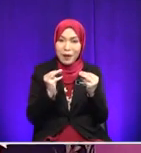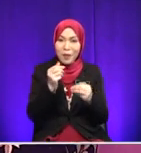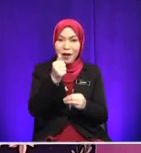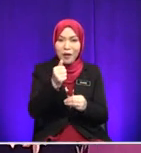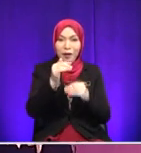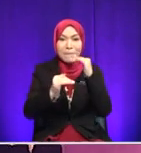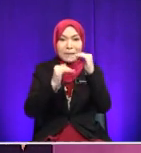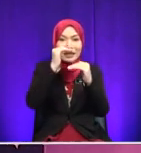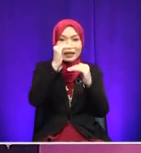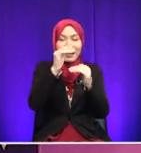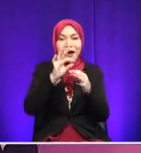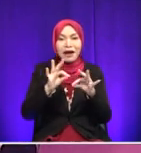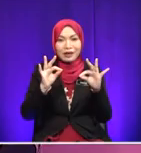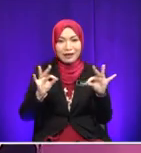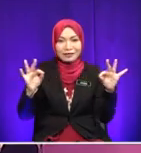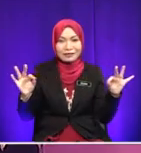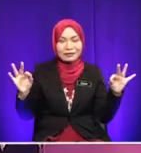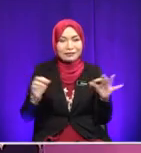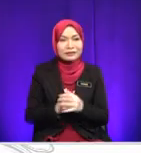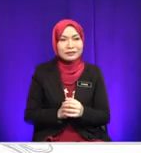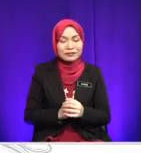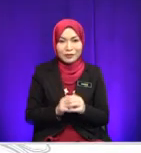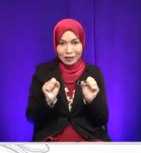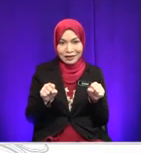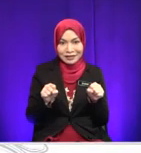seterusnya, siapa lagi nak berkongsi? Puniten, silakan Puniten.